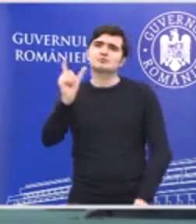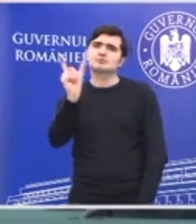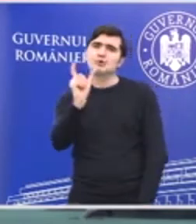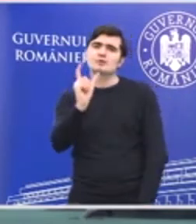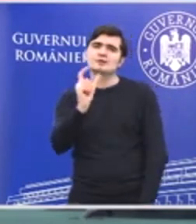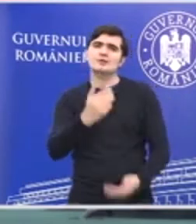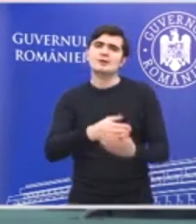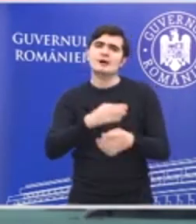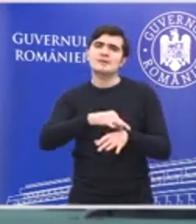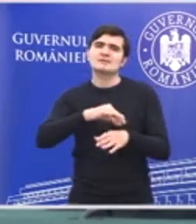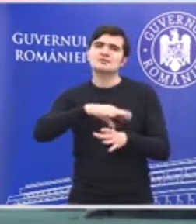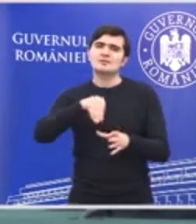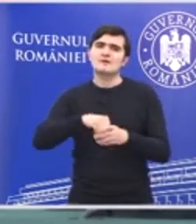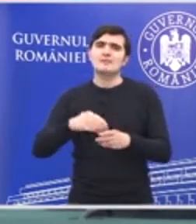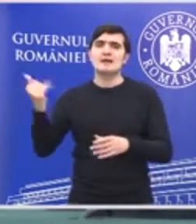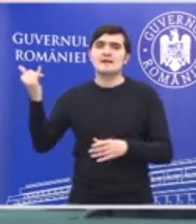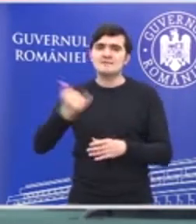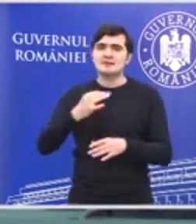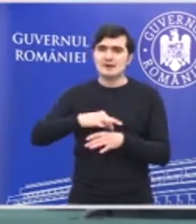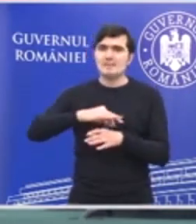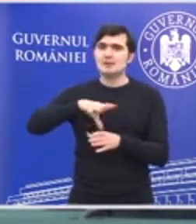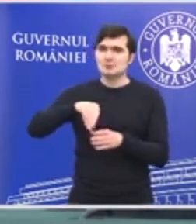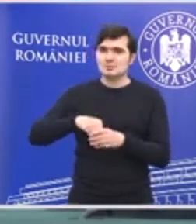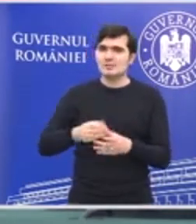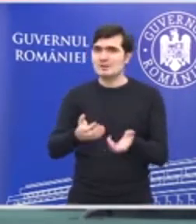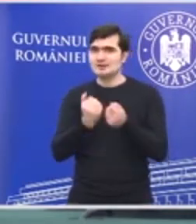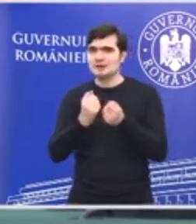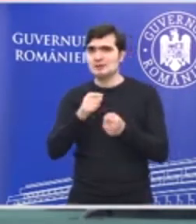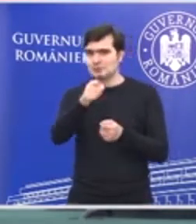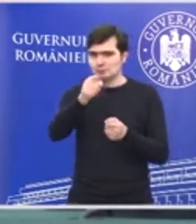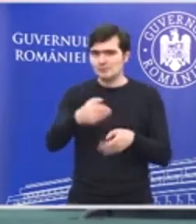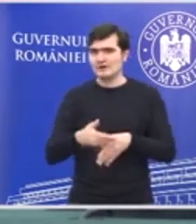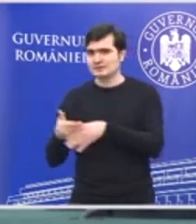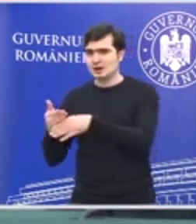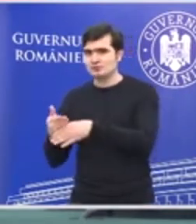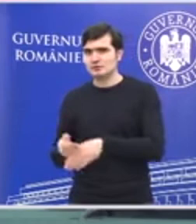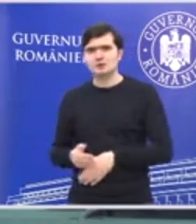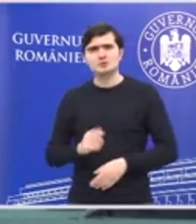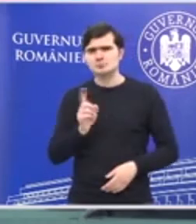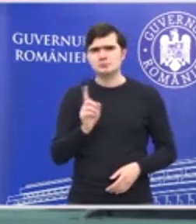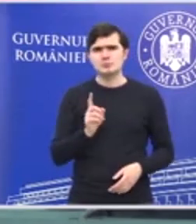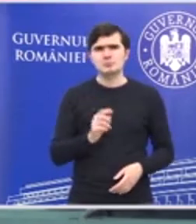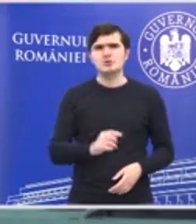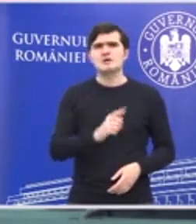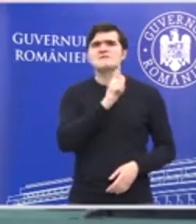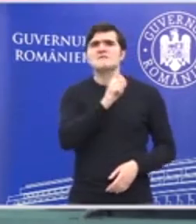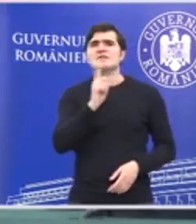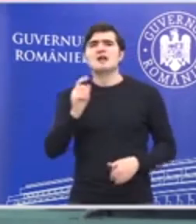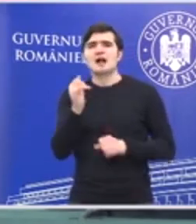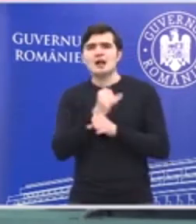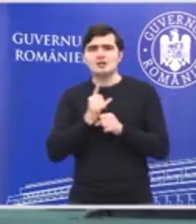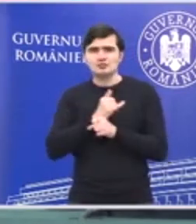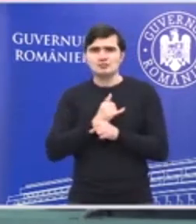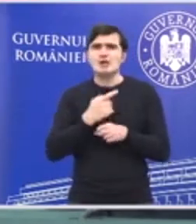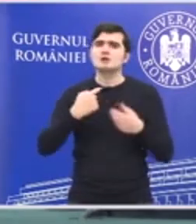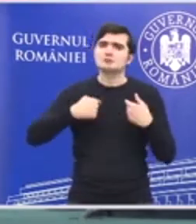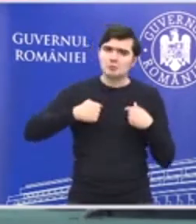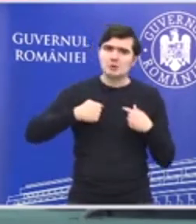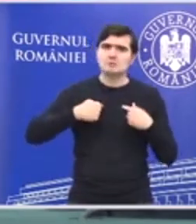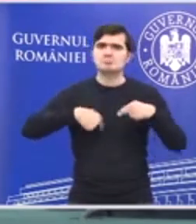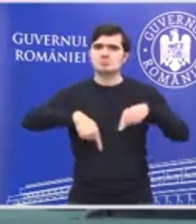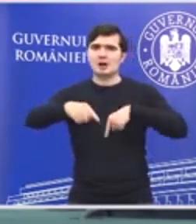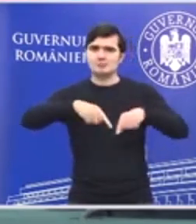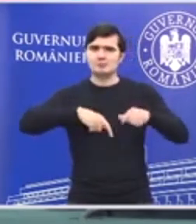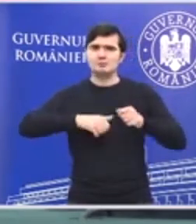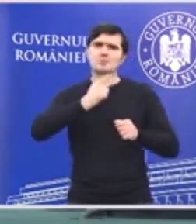familie? Vor veni ei să le ia sau le veți transporta de noi? Nu, vor fi transportate în fiecare județ. Vor fi alocate una,